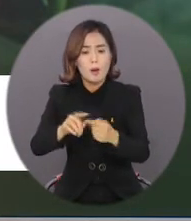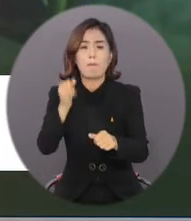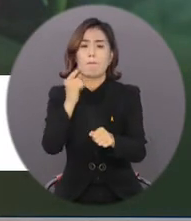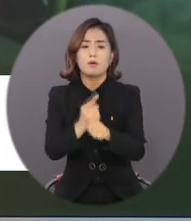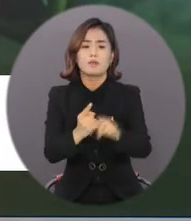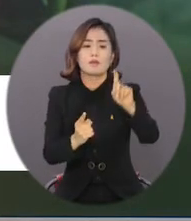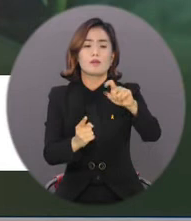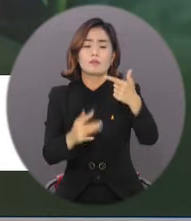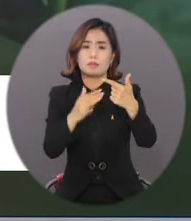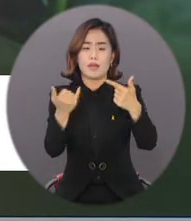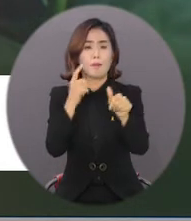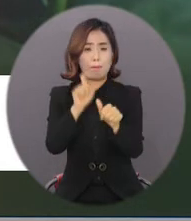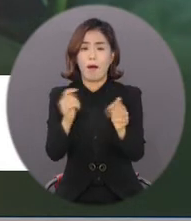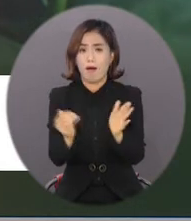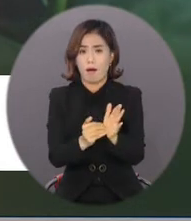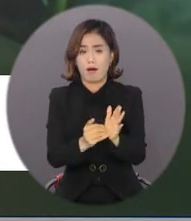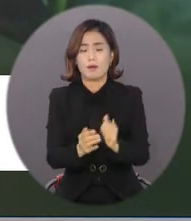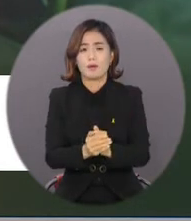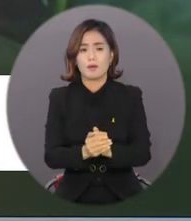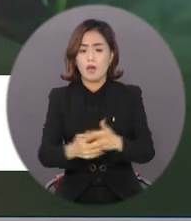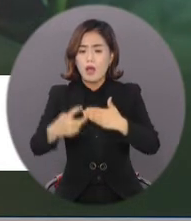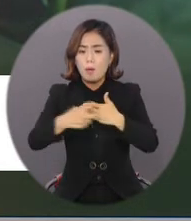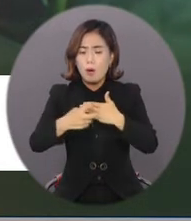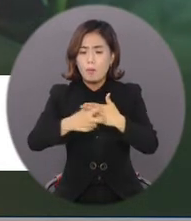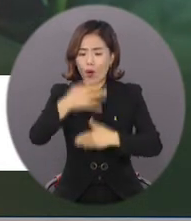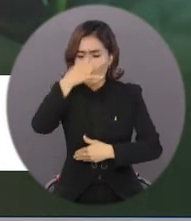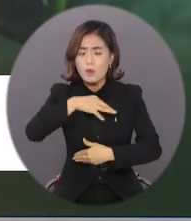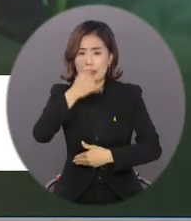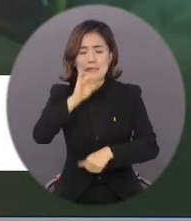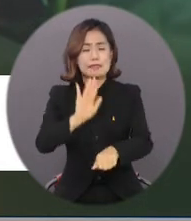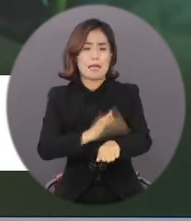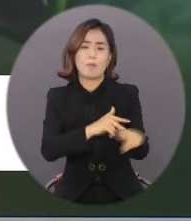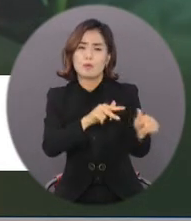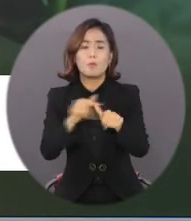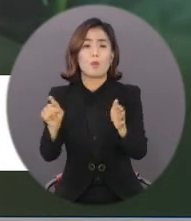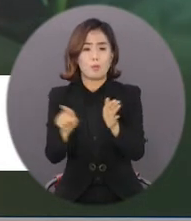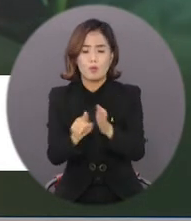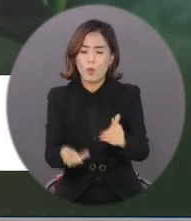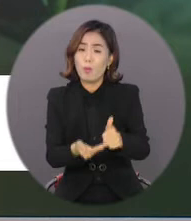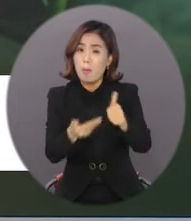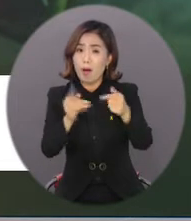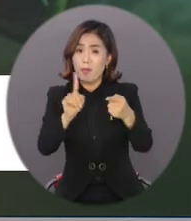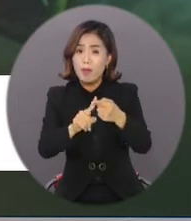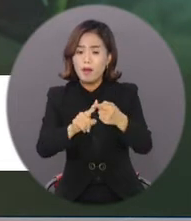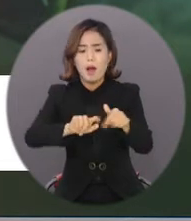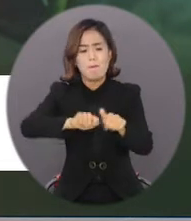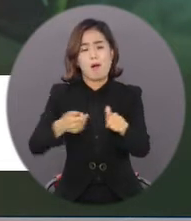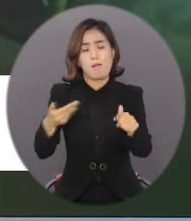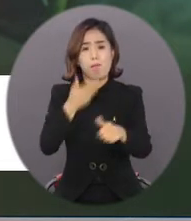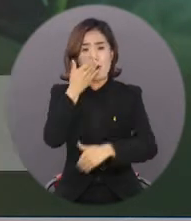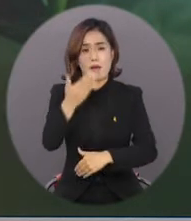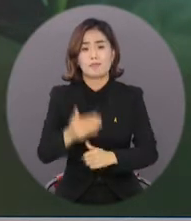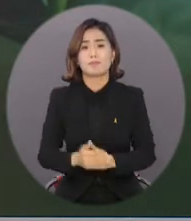벌써 16명이 적발됐는데요. 의학적 효능이 있다는 잘못된 정보를 믿고 재배했다가 형사처벌까지 받을